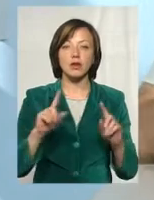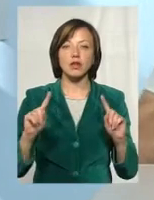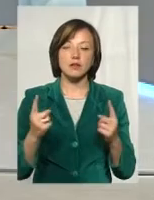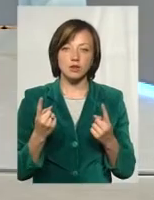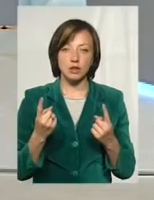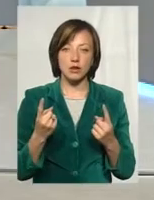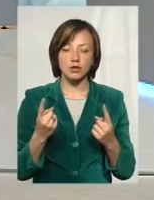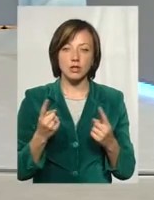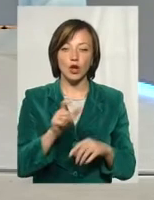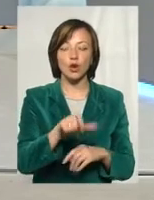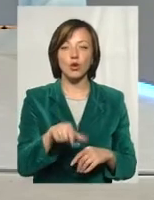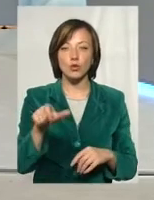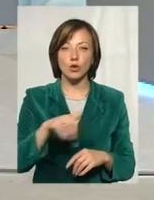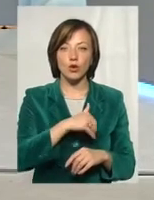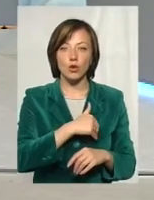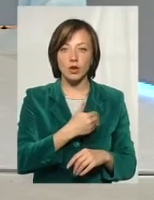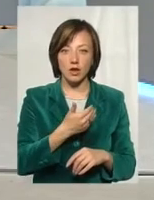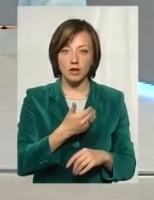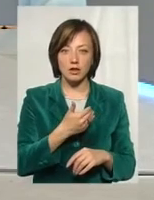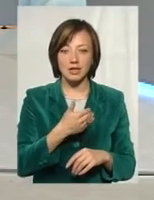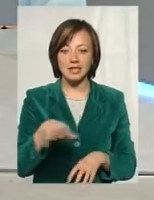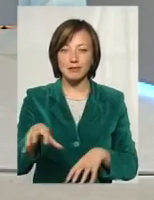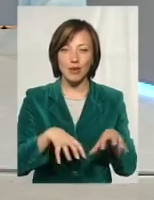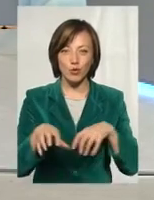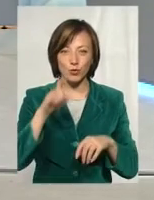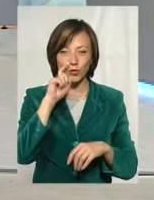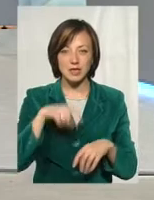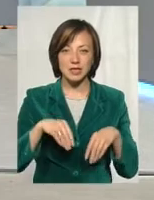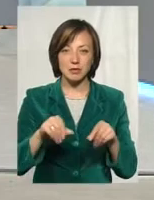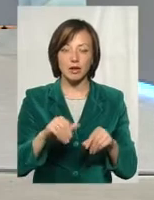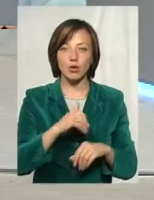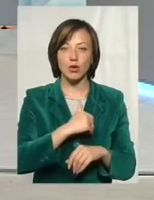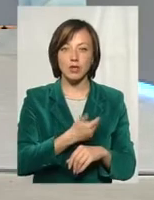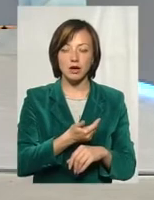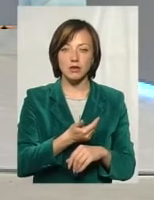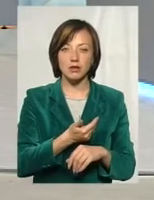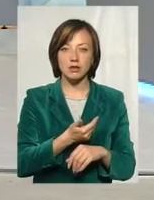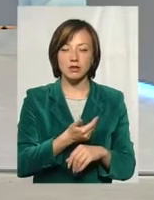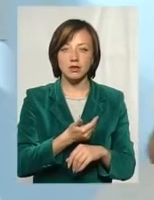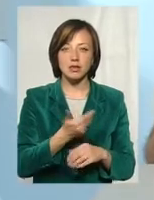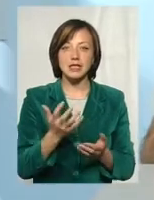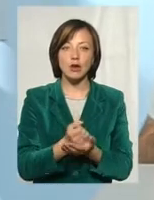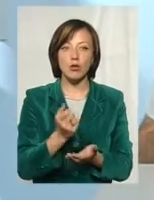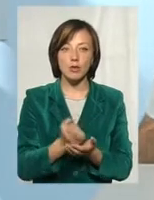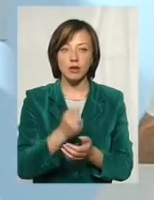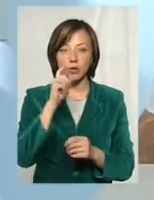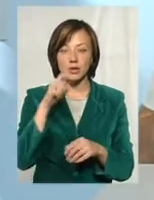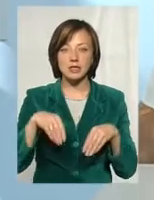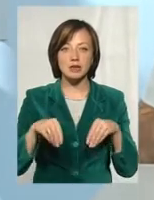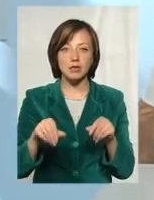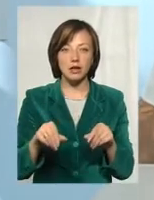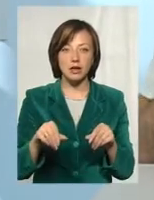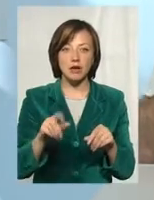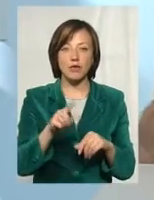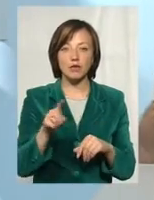Надзвичайно ті люди, які хочуть спекульнути на українській землі, які хочуть заробити на українській землі,